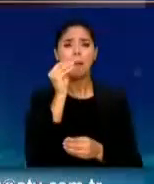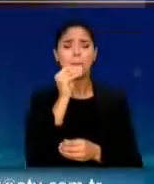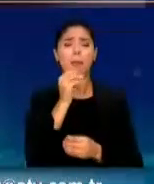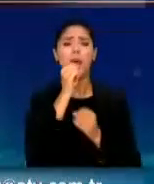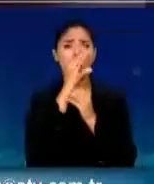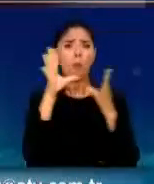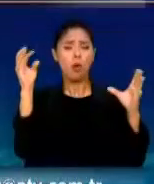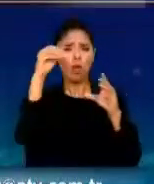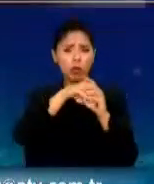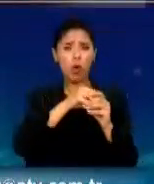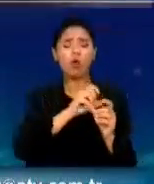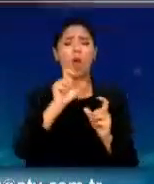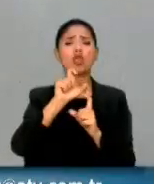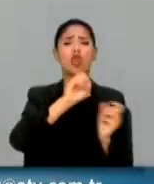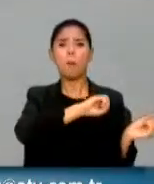poşete koyup çöpe